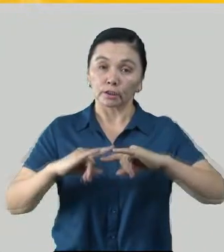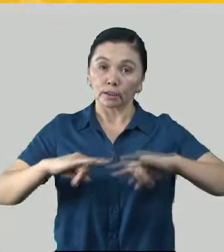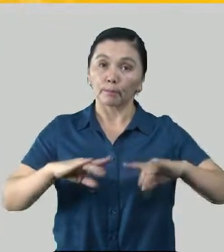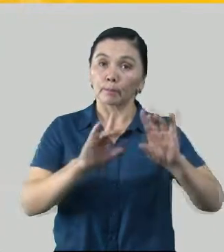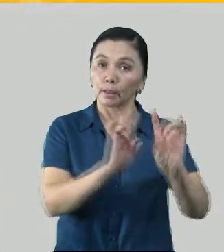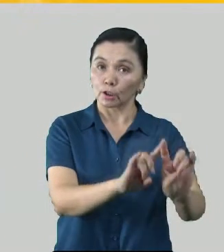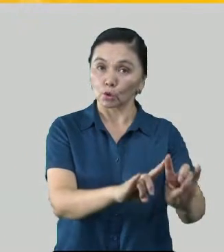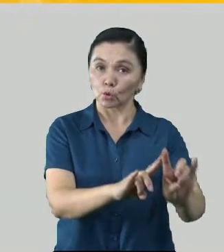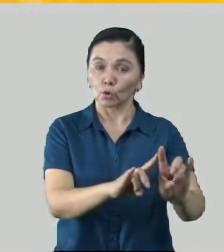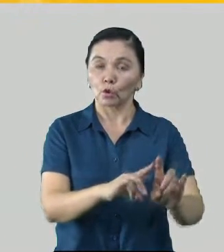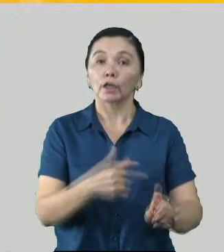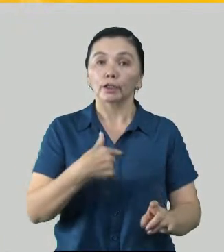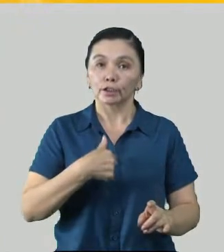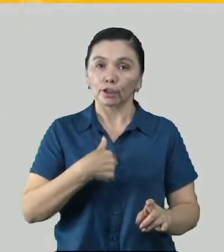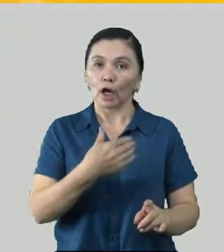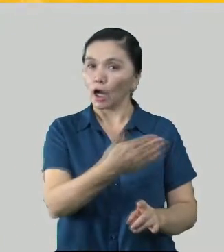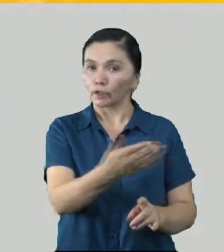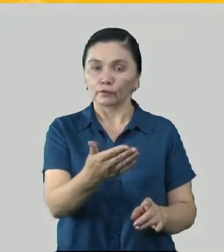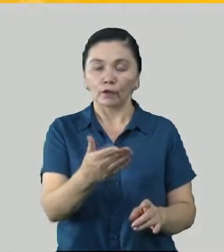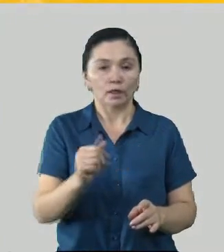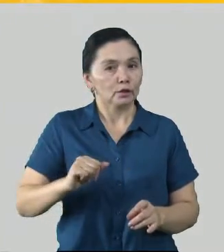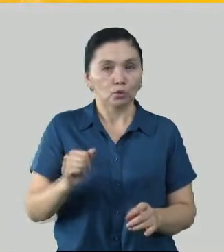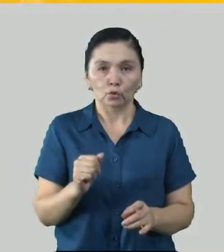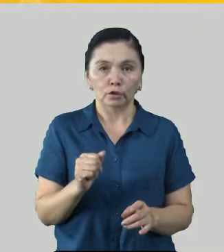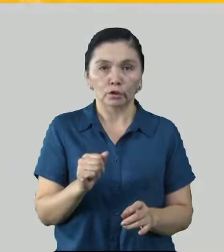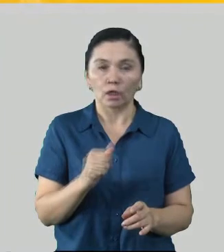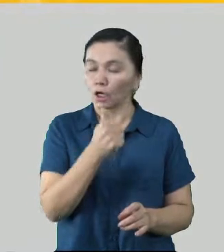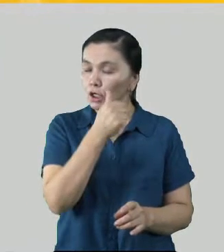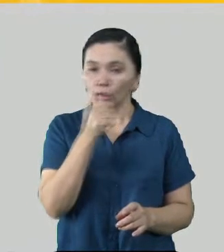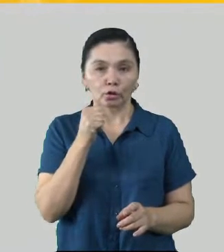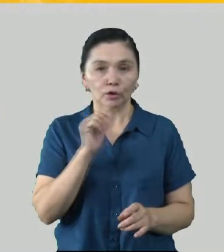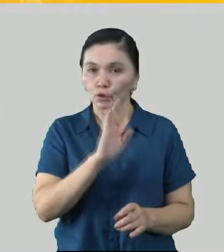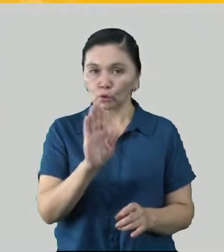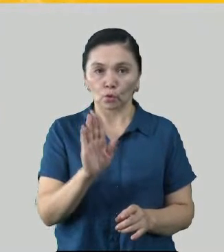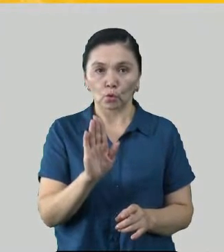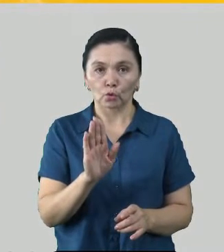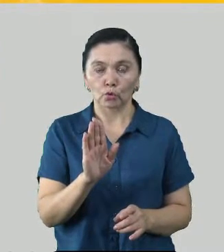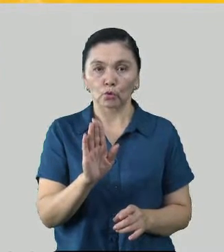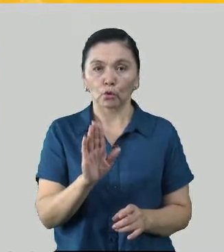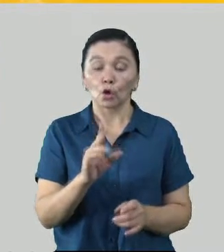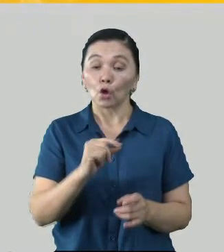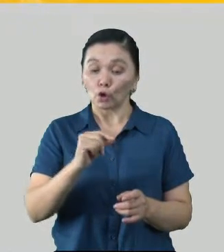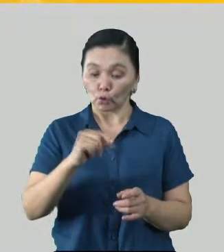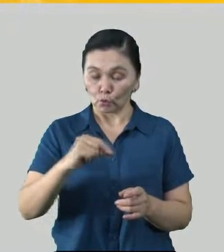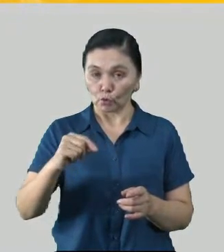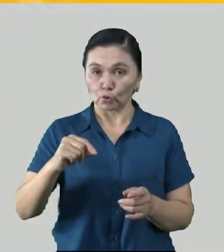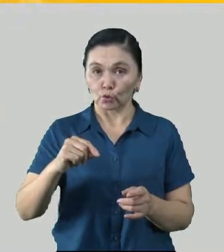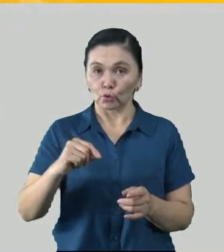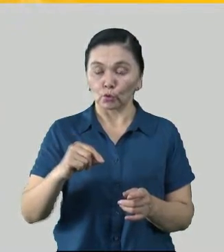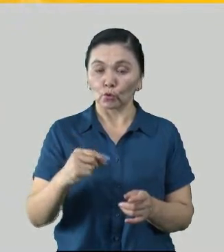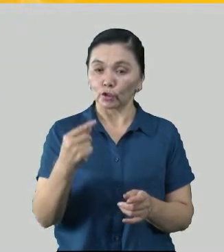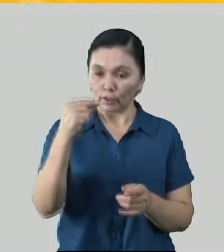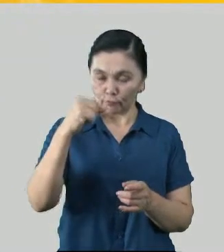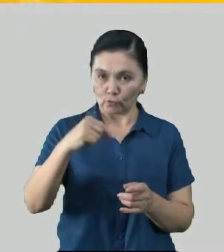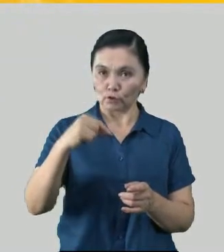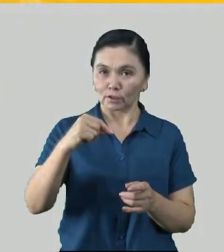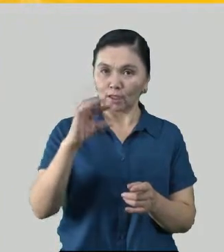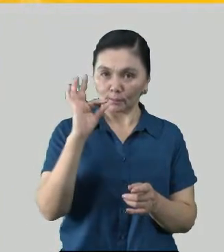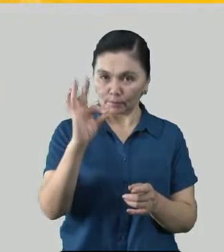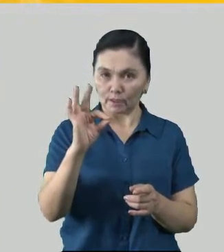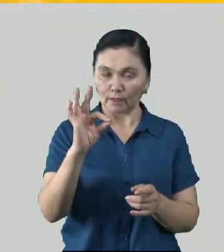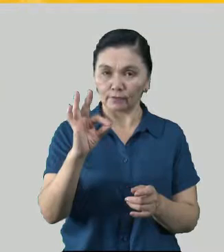положу. Я от вас, друзья, не скрою, ручку я вот так